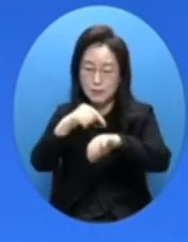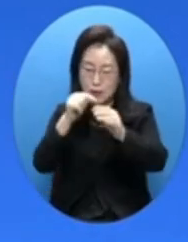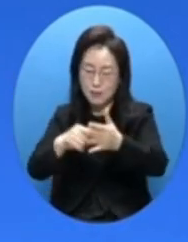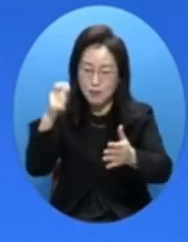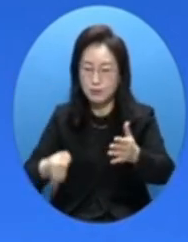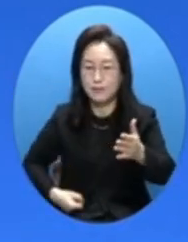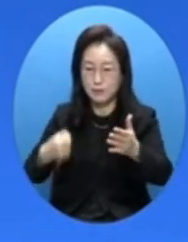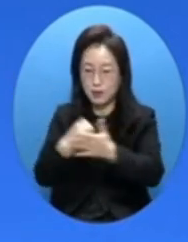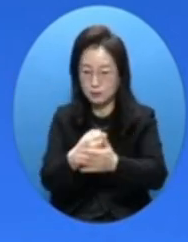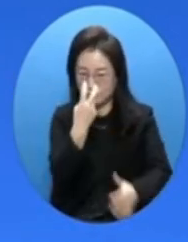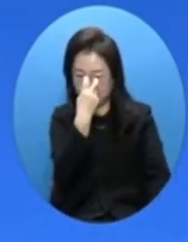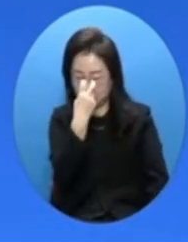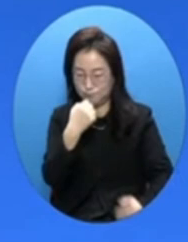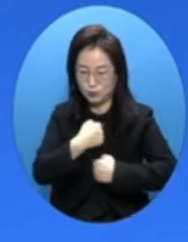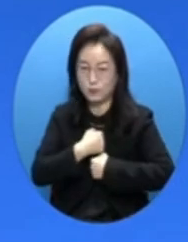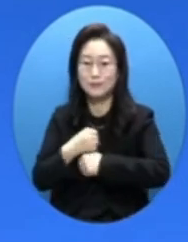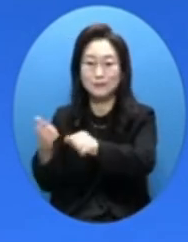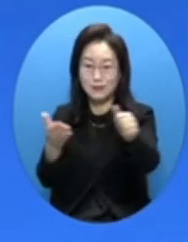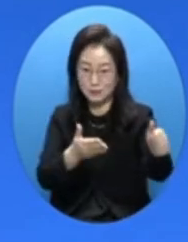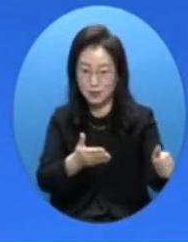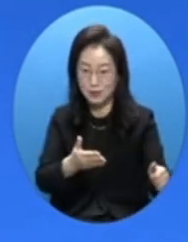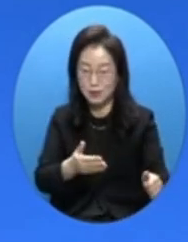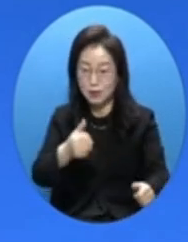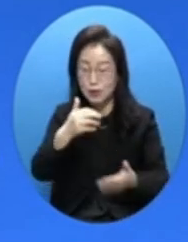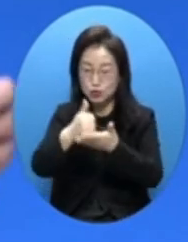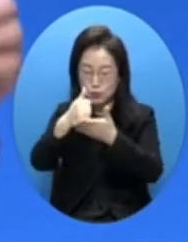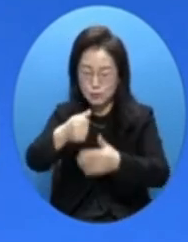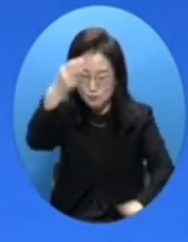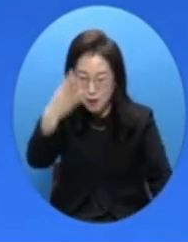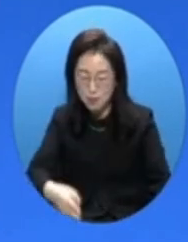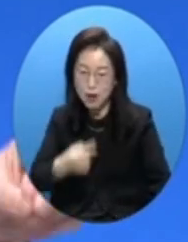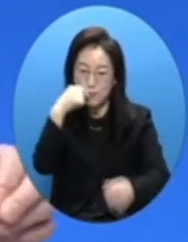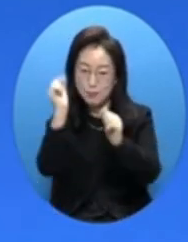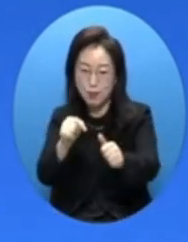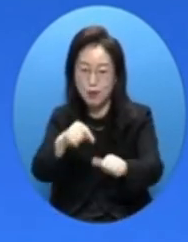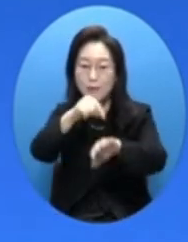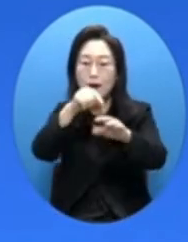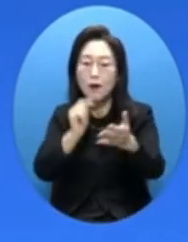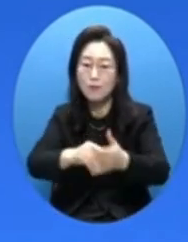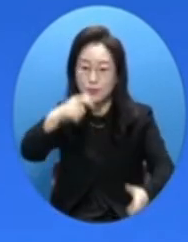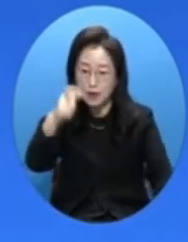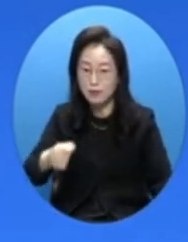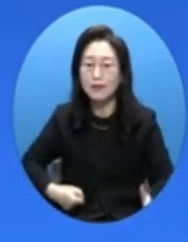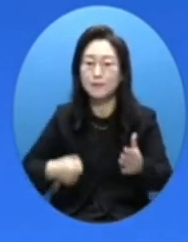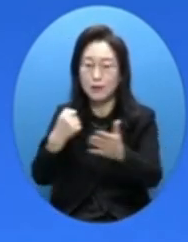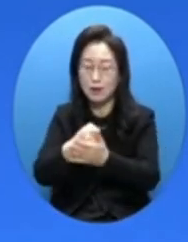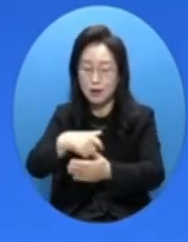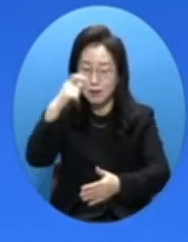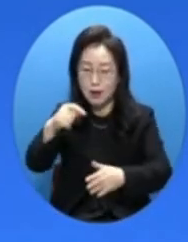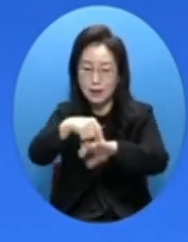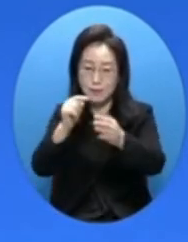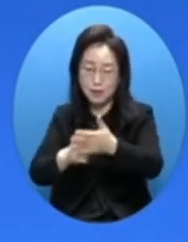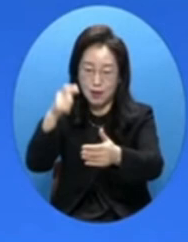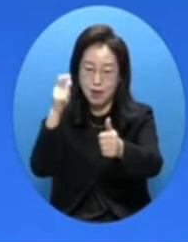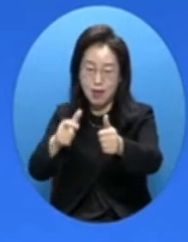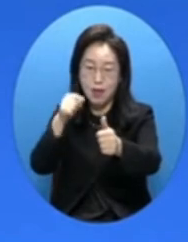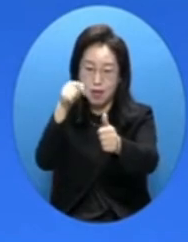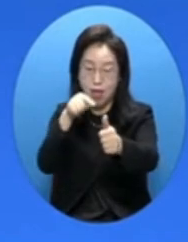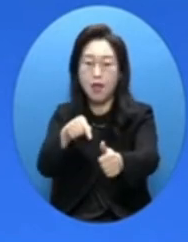지켜야 되는 것입니다. 그래서 주님께서 여러 차례 강조하셨습니다. 마음을 강하게 하고 담대해라. 마음을 강하게 하고